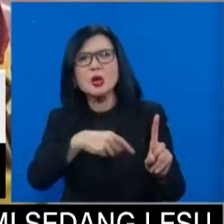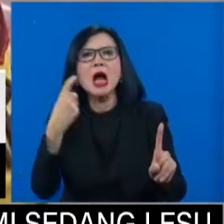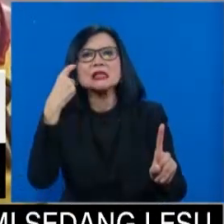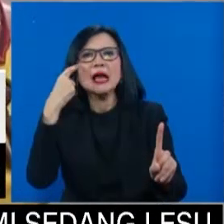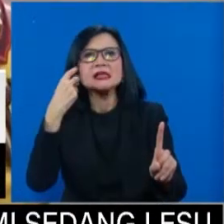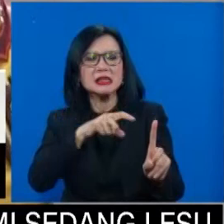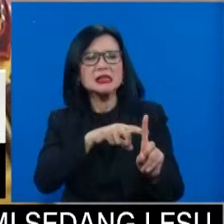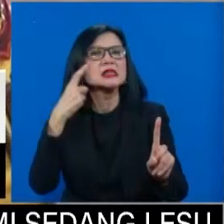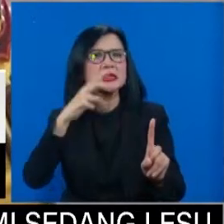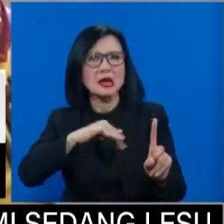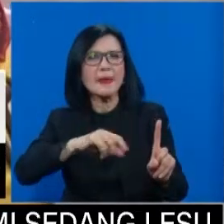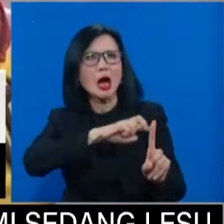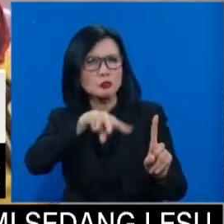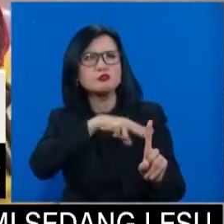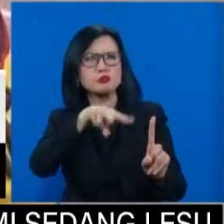yaitu